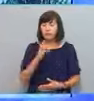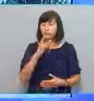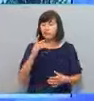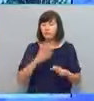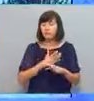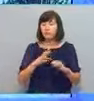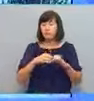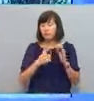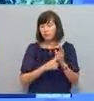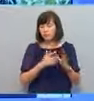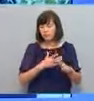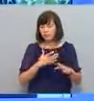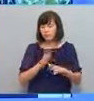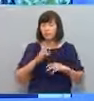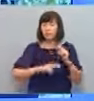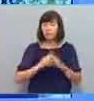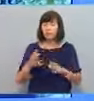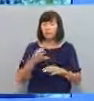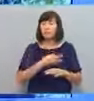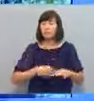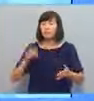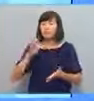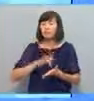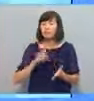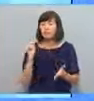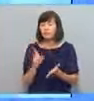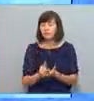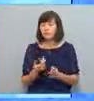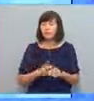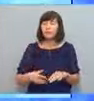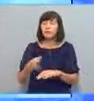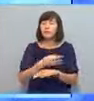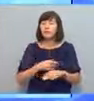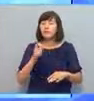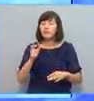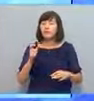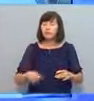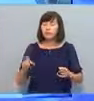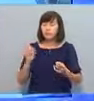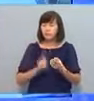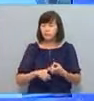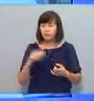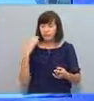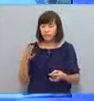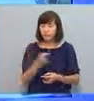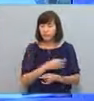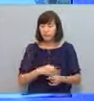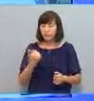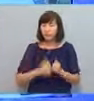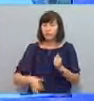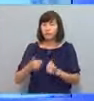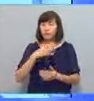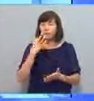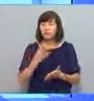Арыста бөлінген 17 сектордың құрылысы облыс пен қалаларға жүктелсе, сол аумақтағы тұрғындармен байланысқа Түркістан облысының әр